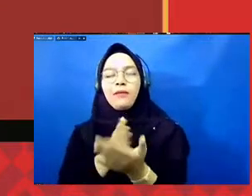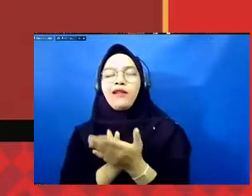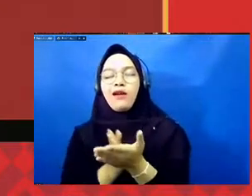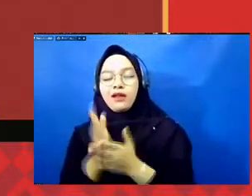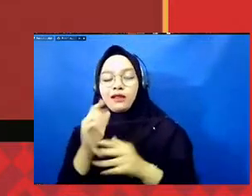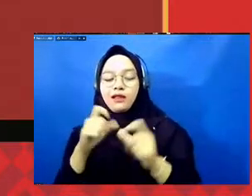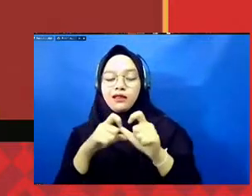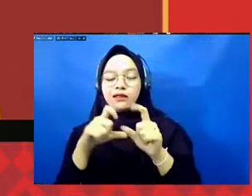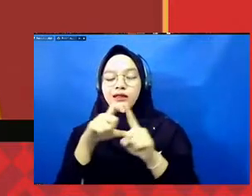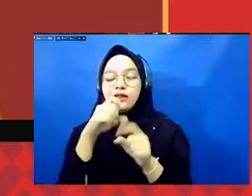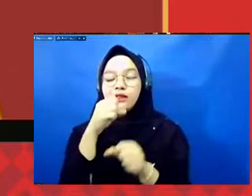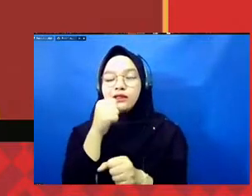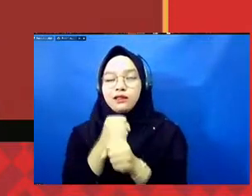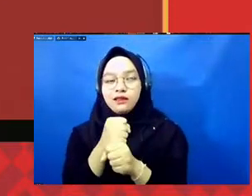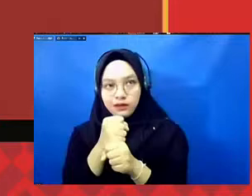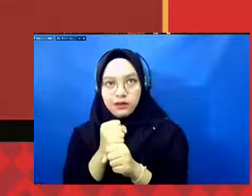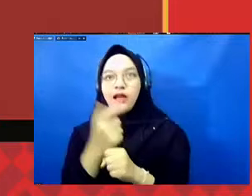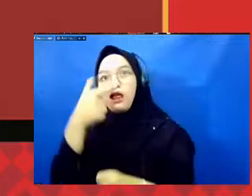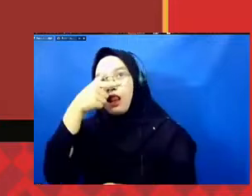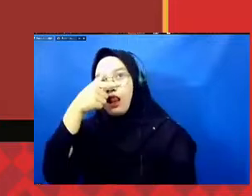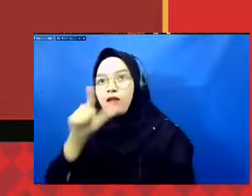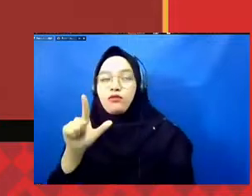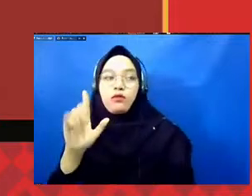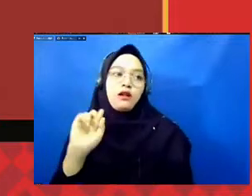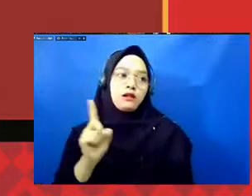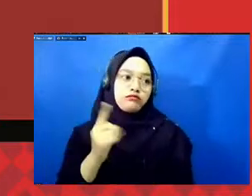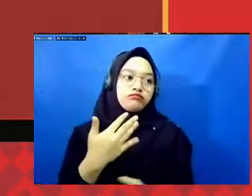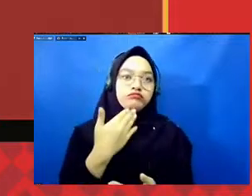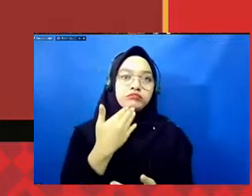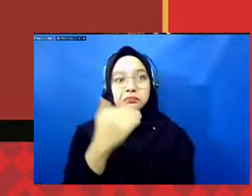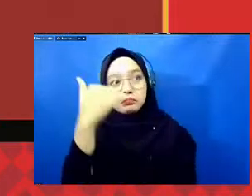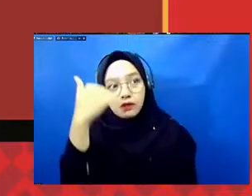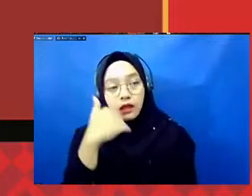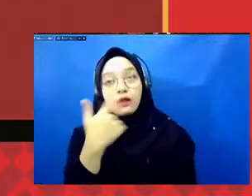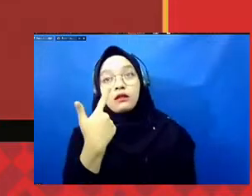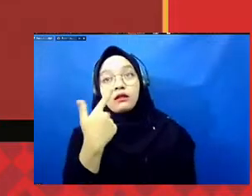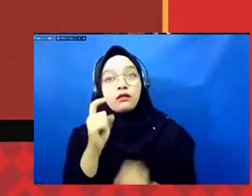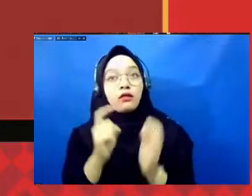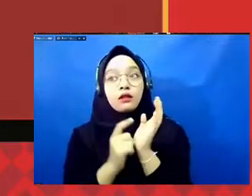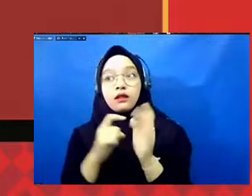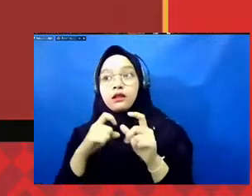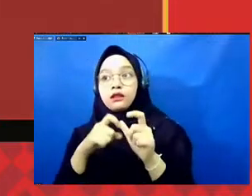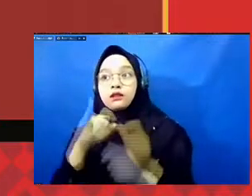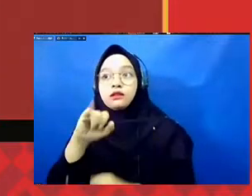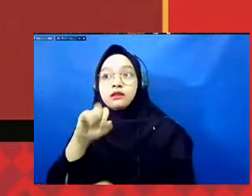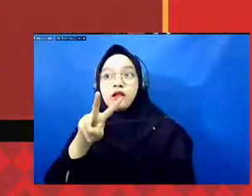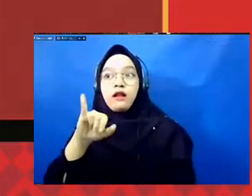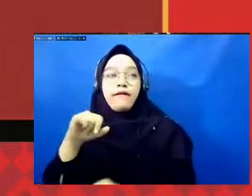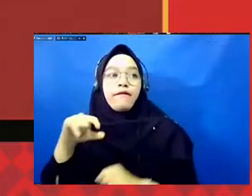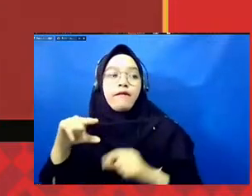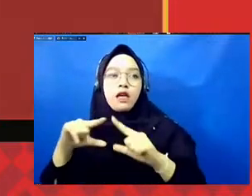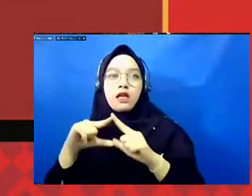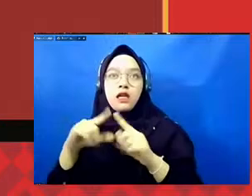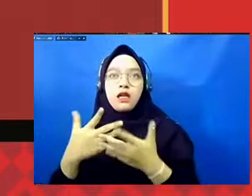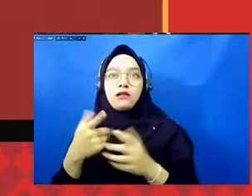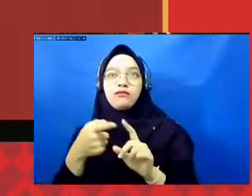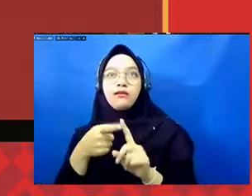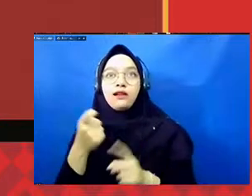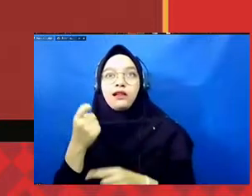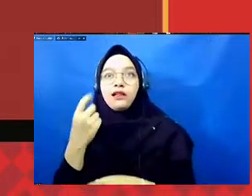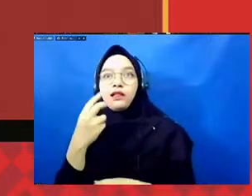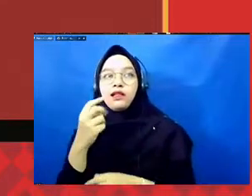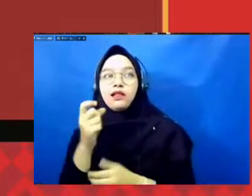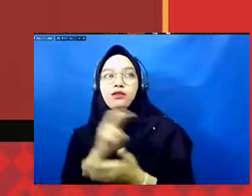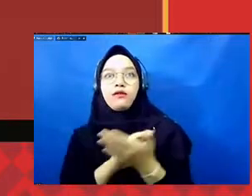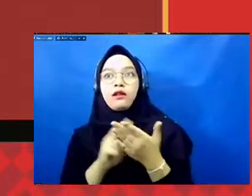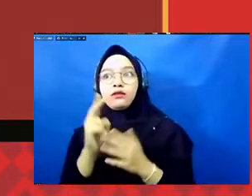ucapkan selamat datang kepada Dr. Sylvia Yasin dari Palaya Katolik Universitas Bandung. Selamat pagi,